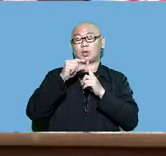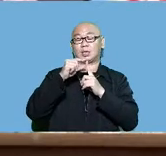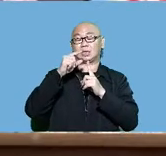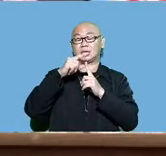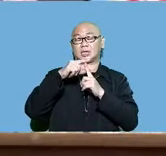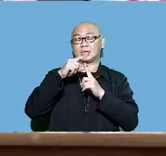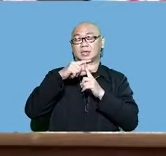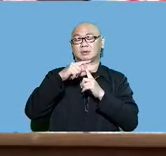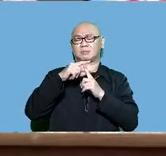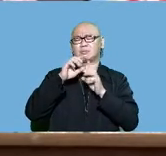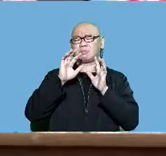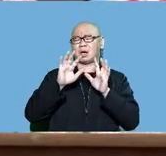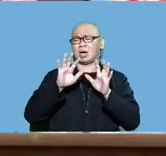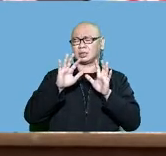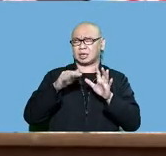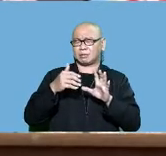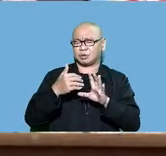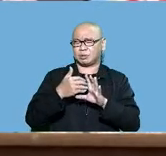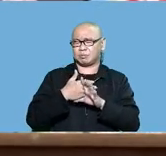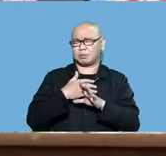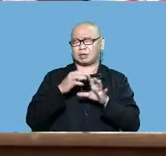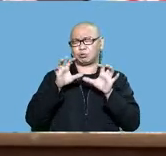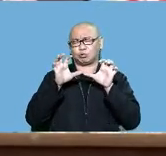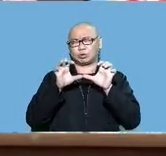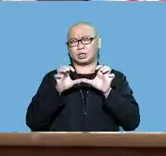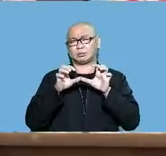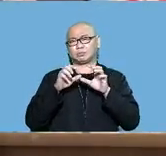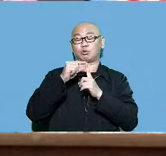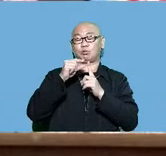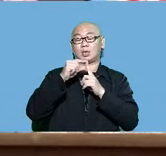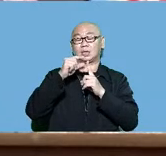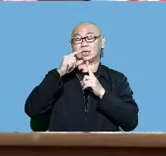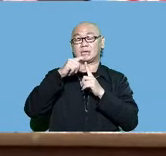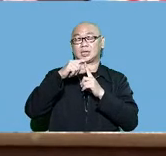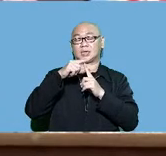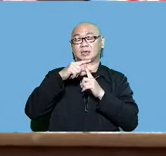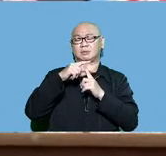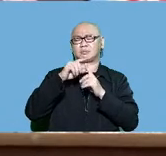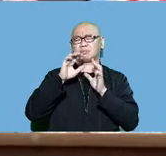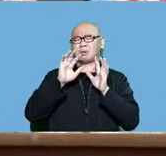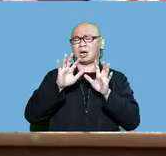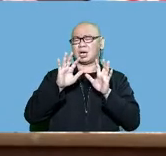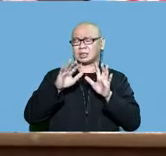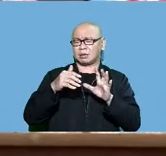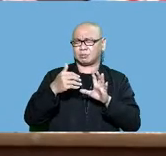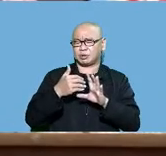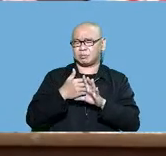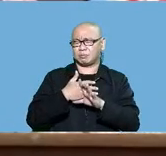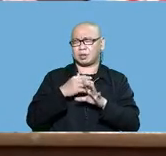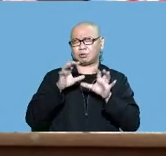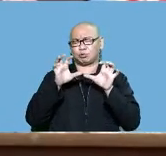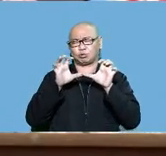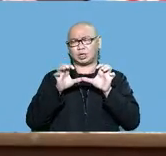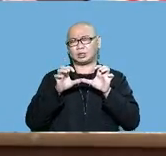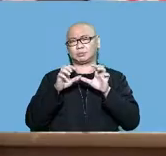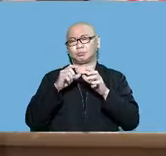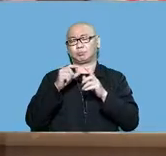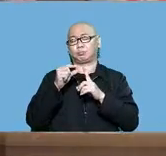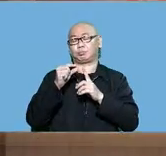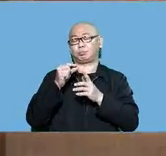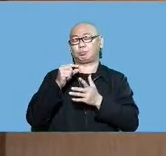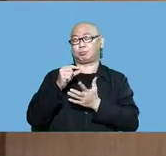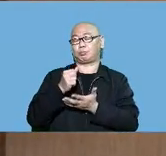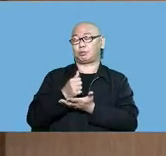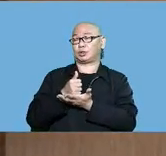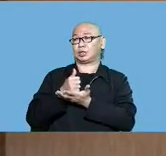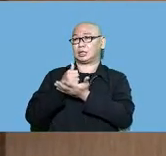masyarakat, banyak potensi keilmuan. Kita memiliki 100 banyak potensi keilmuan. Kita memiliki